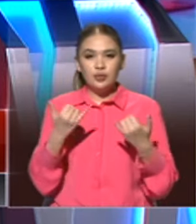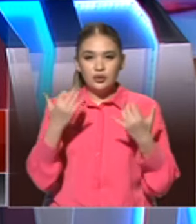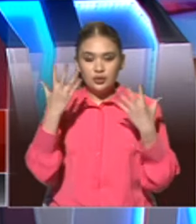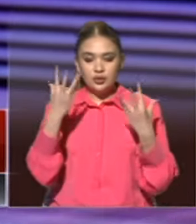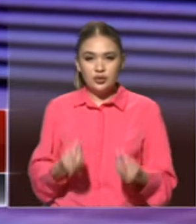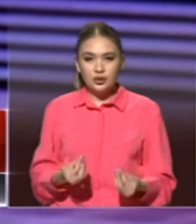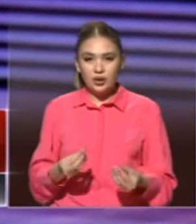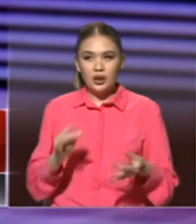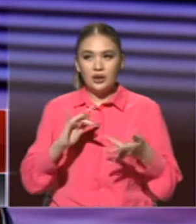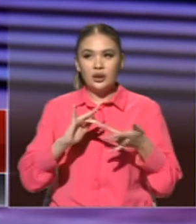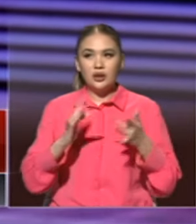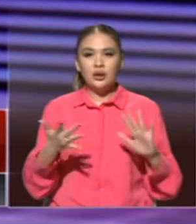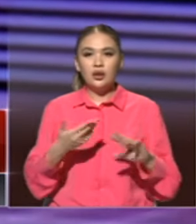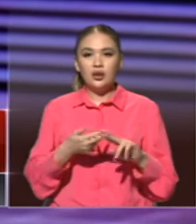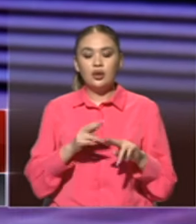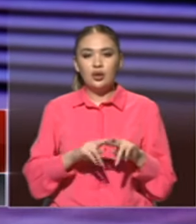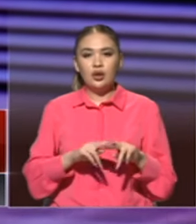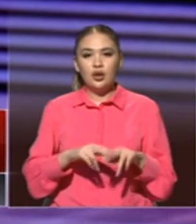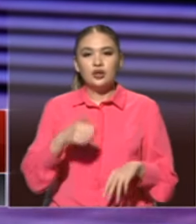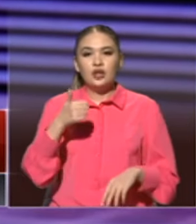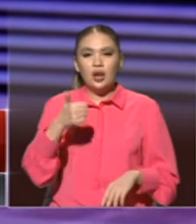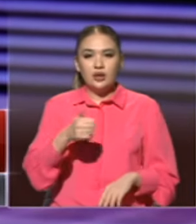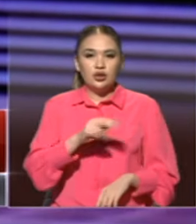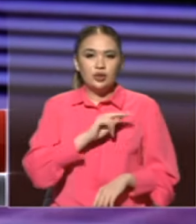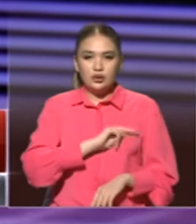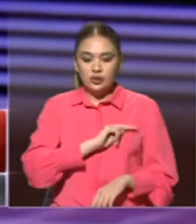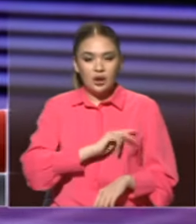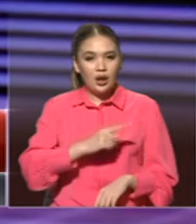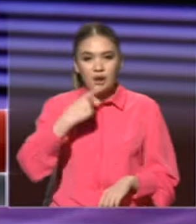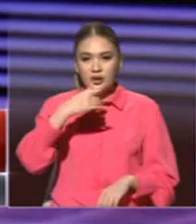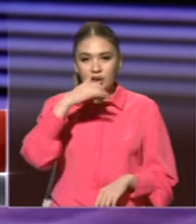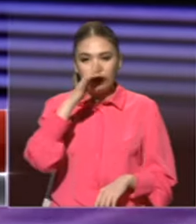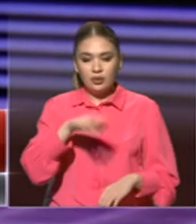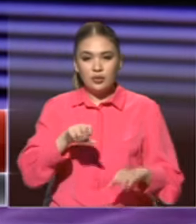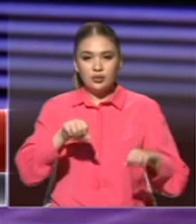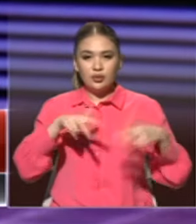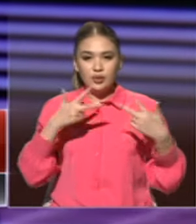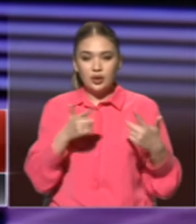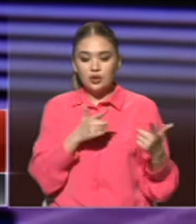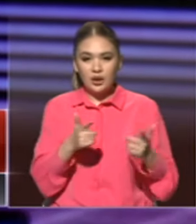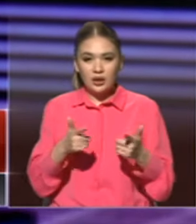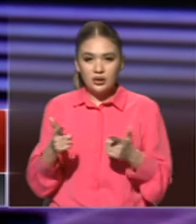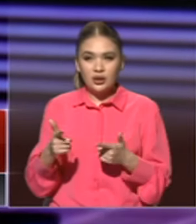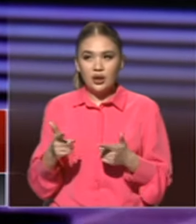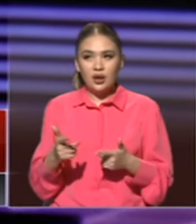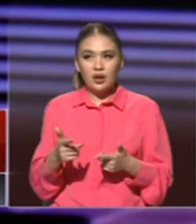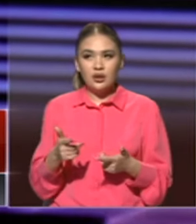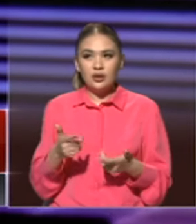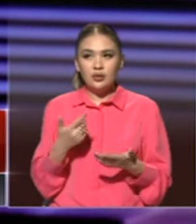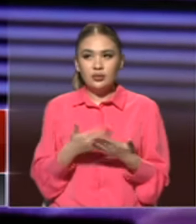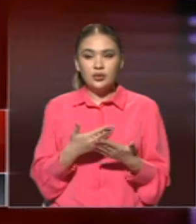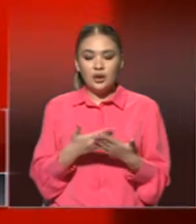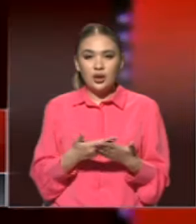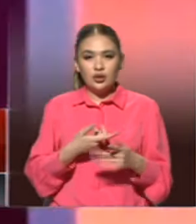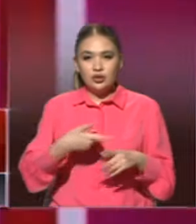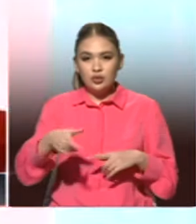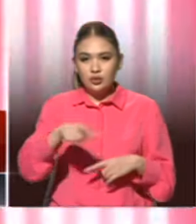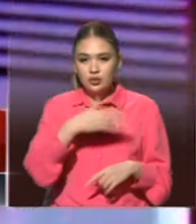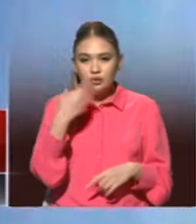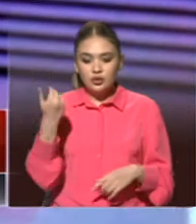интернет жақсы істеп тұр деп айта алмаймыз. Онлайн дайындыққа бізде кейбір өңірде әлі күшке не жол жоқ, не жарық